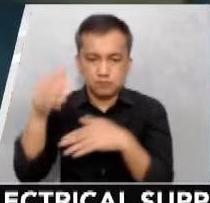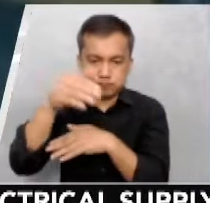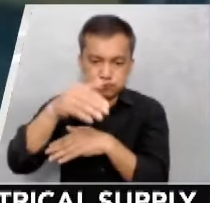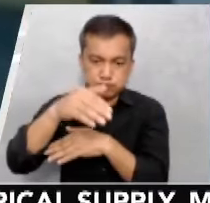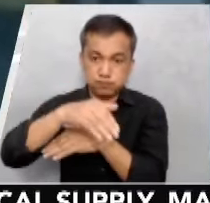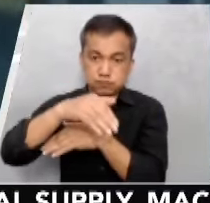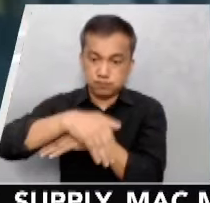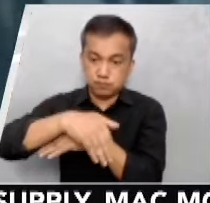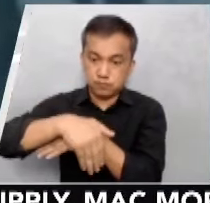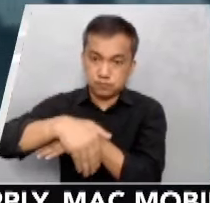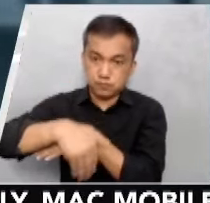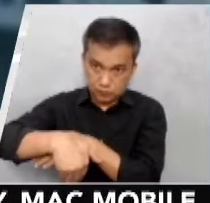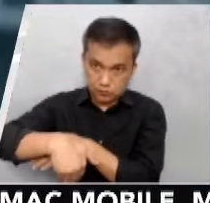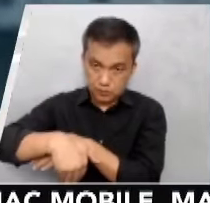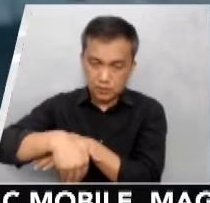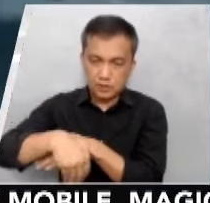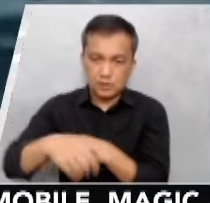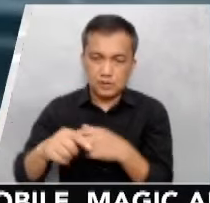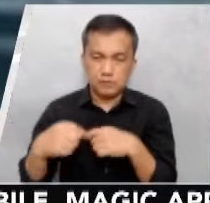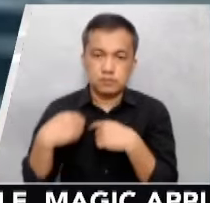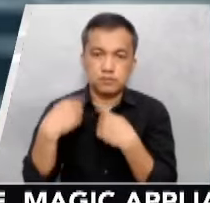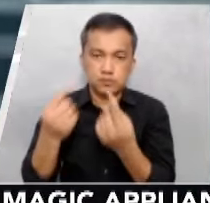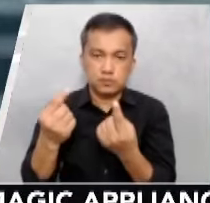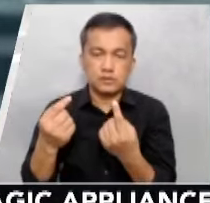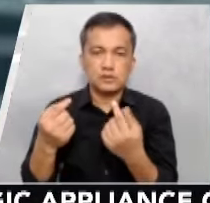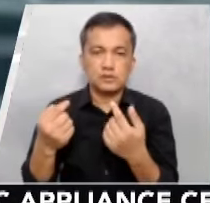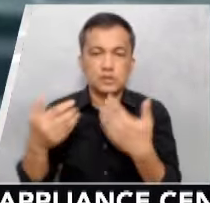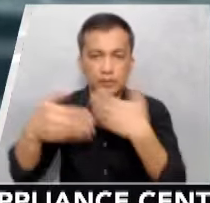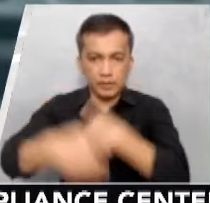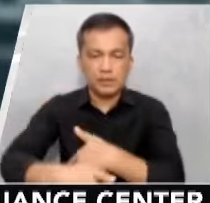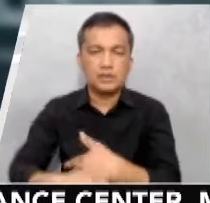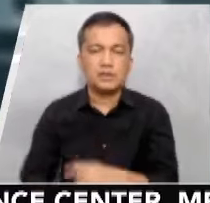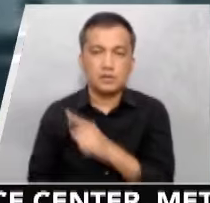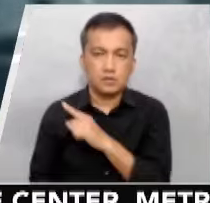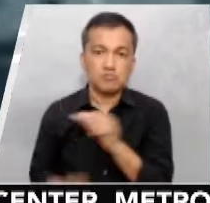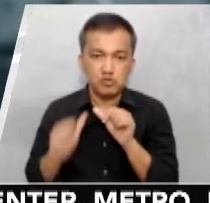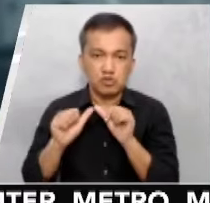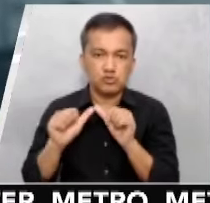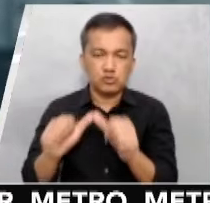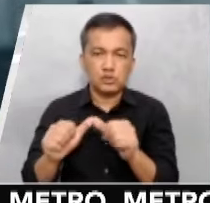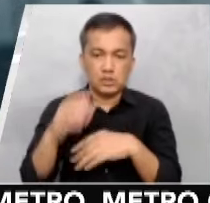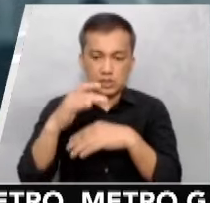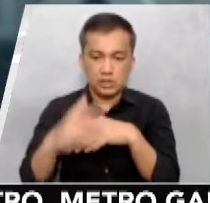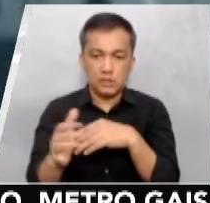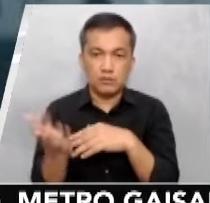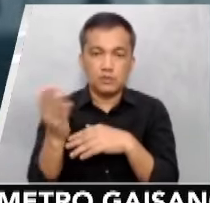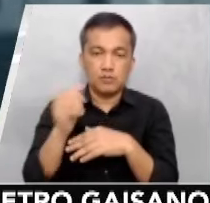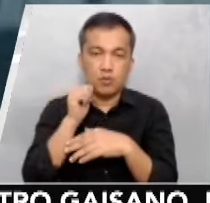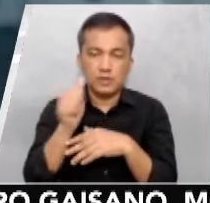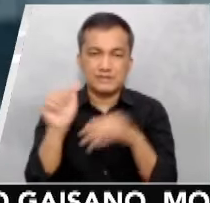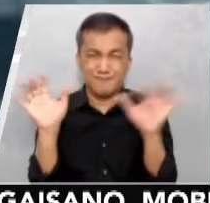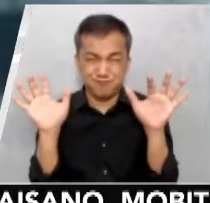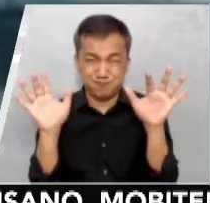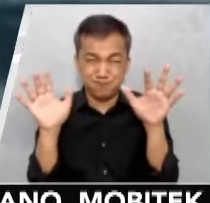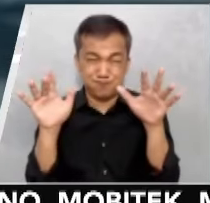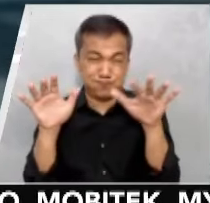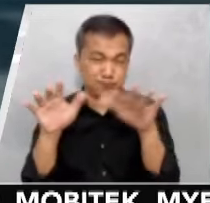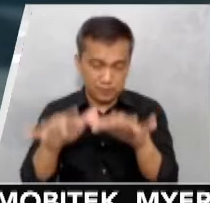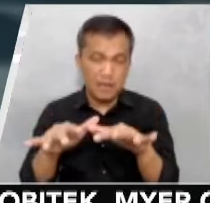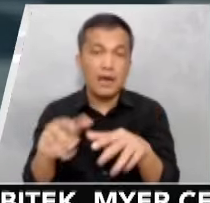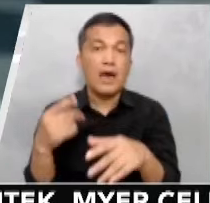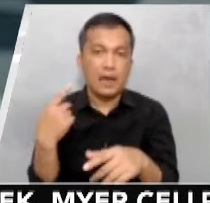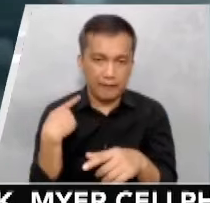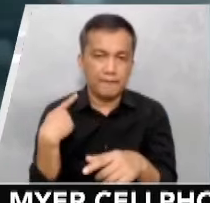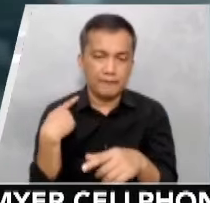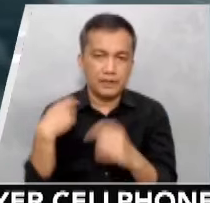at hanggang mamayang gabi pa po, then early morning po bukas, meron pa rin po tayo ni-expect